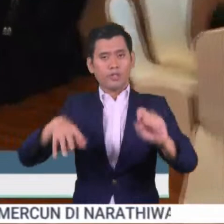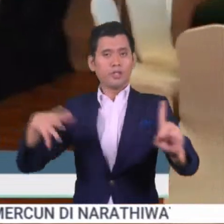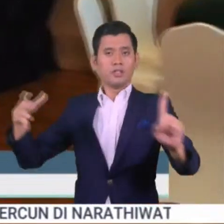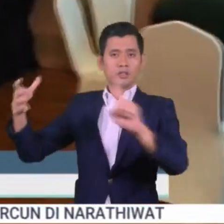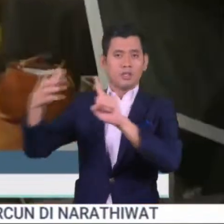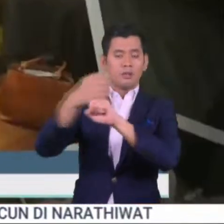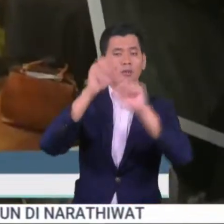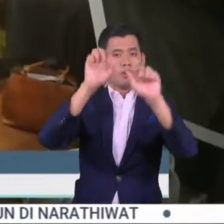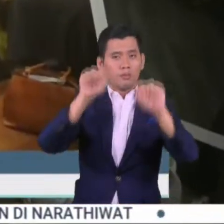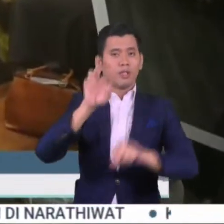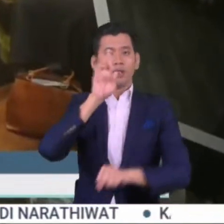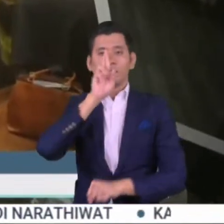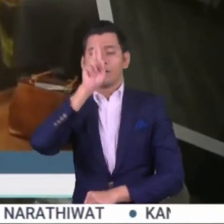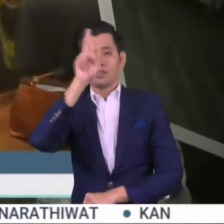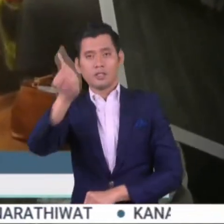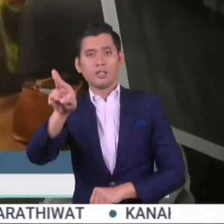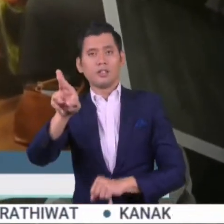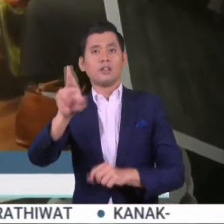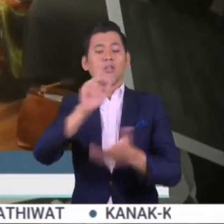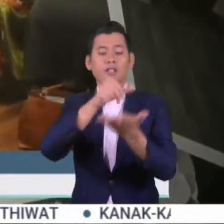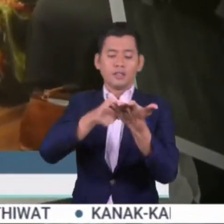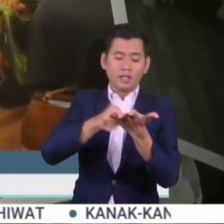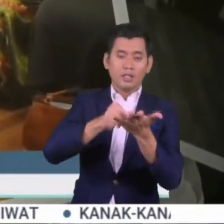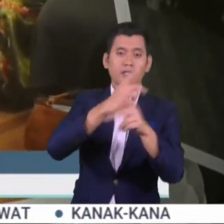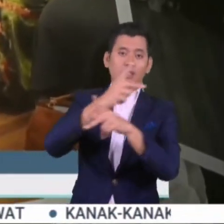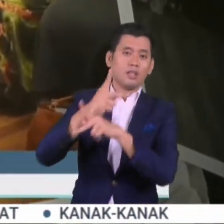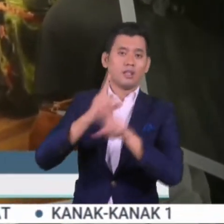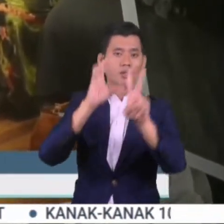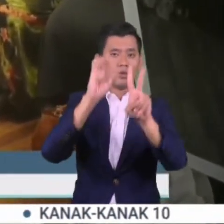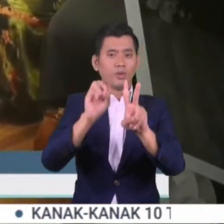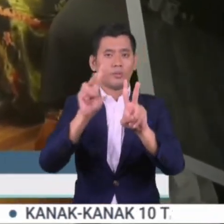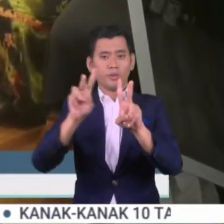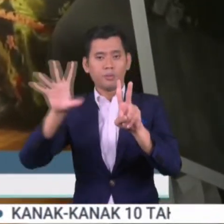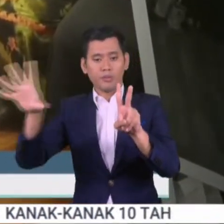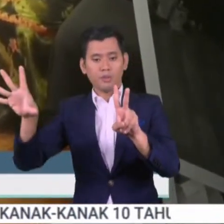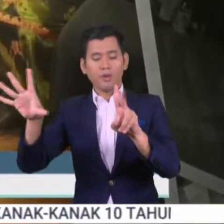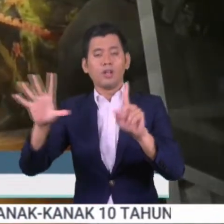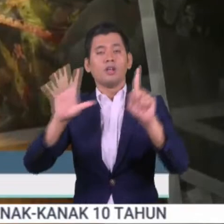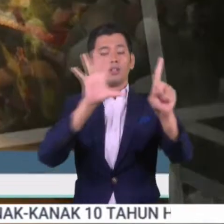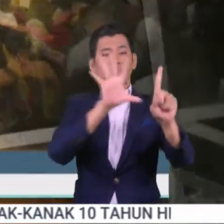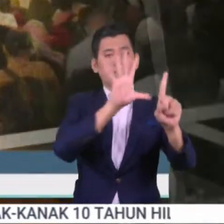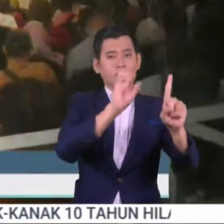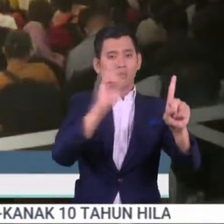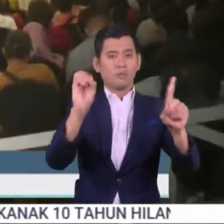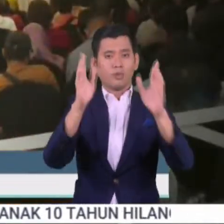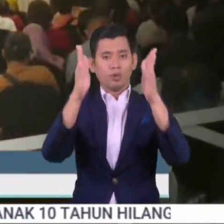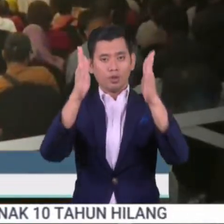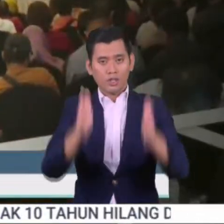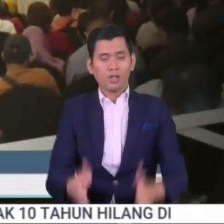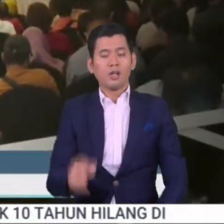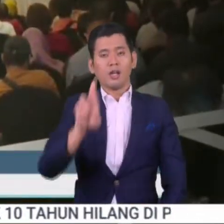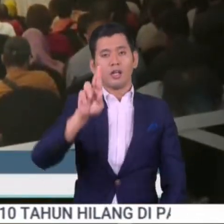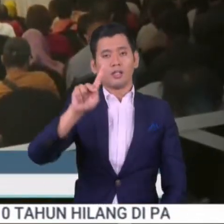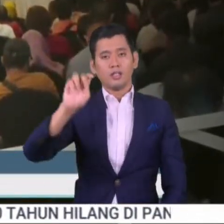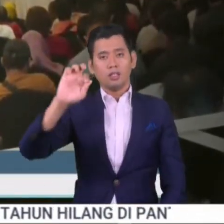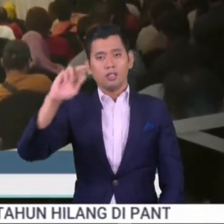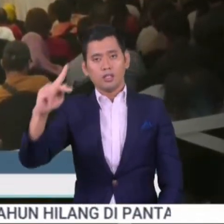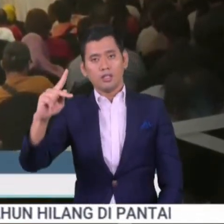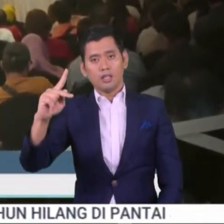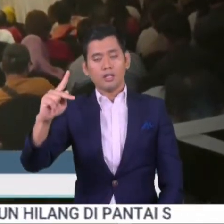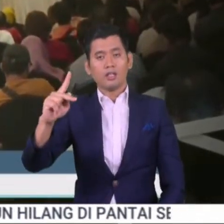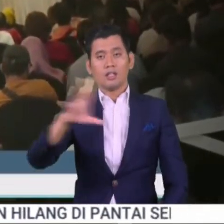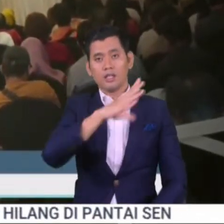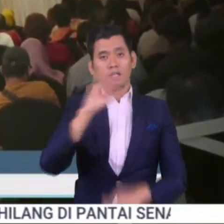sekaligus merealisasikan dadah terkawal 2025. Seramai 150 klien RPDK dan